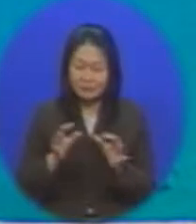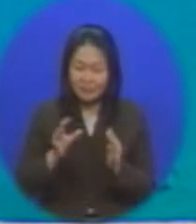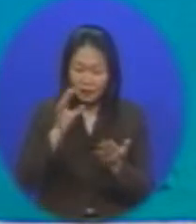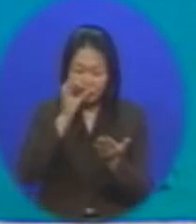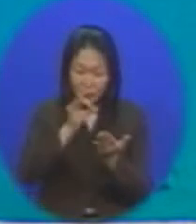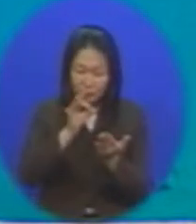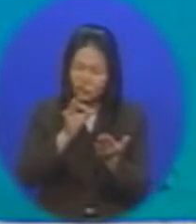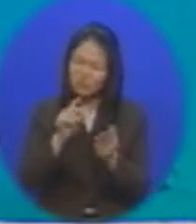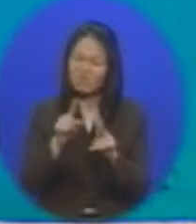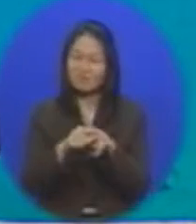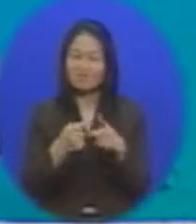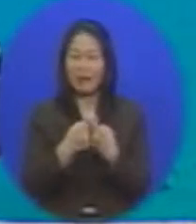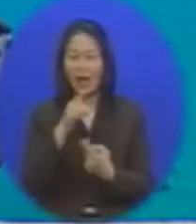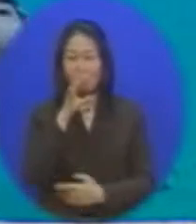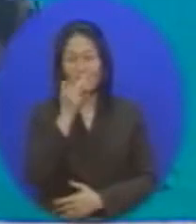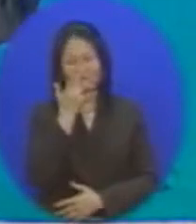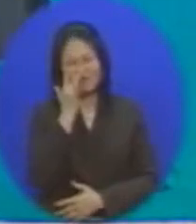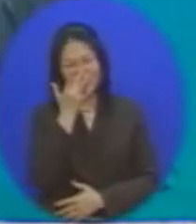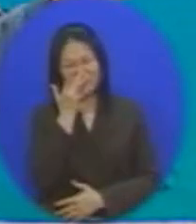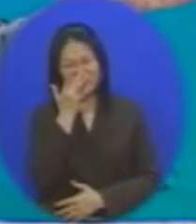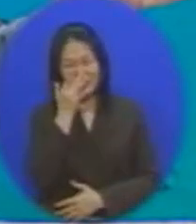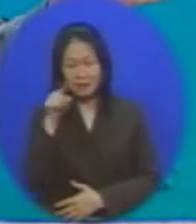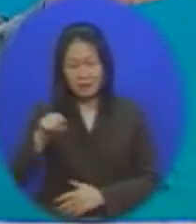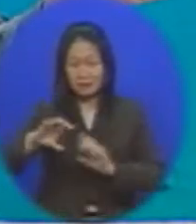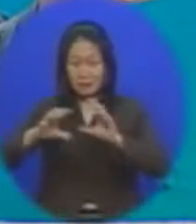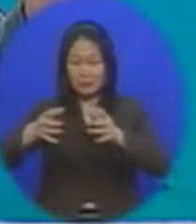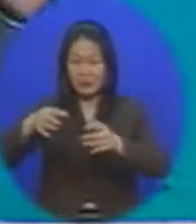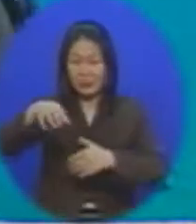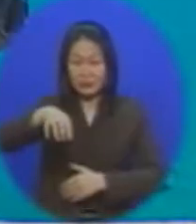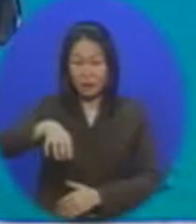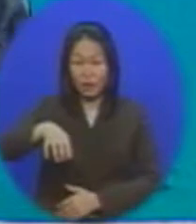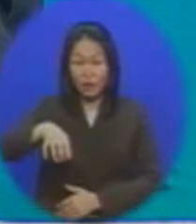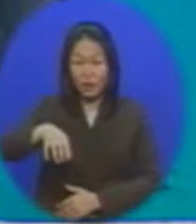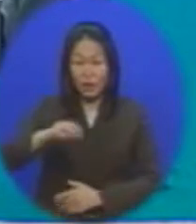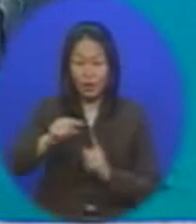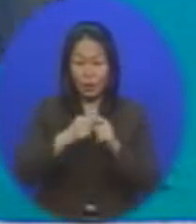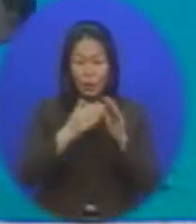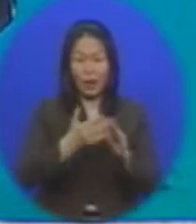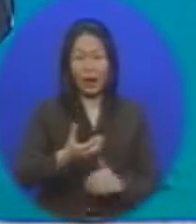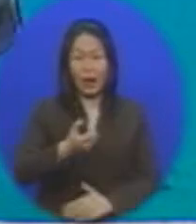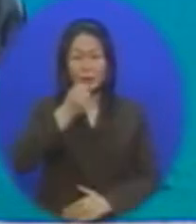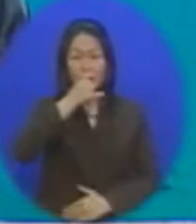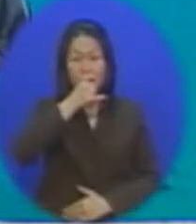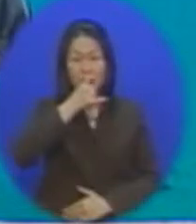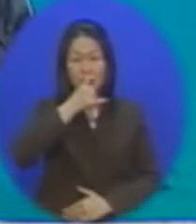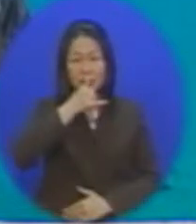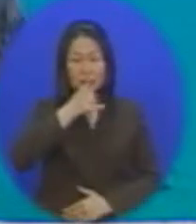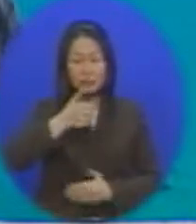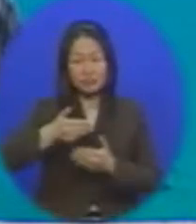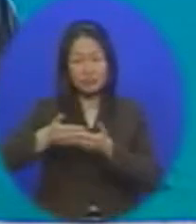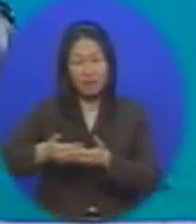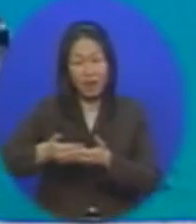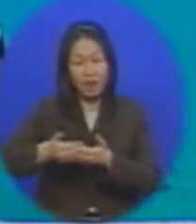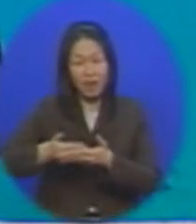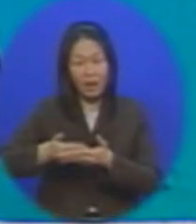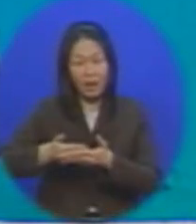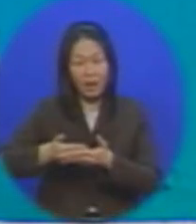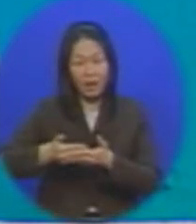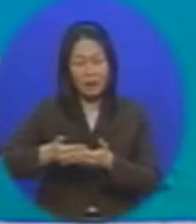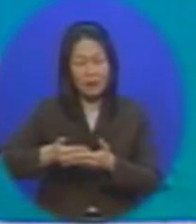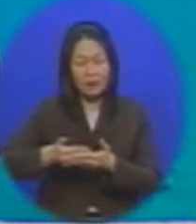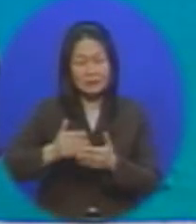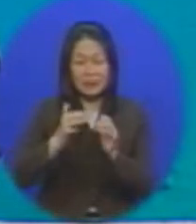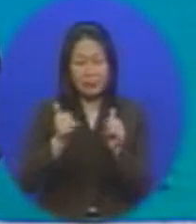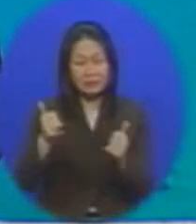안됩니다 우리 눈에 보는 지금 이 세상에서는 교회가 가지고 있는 비중이 사람들에게 그렇게 크게